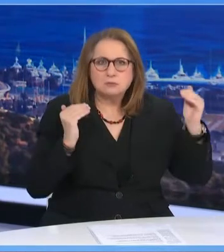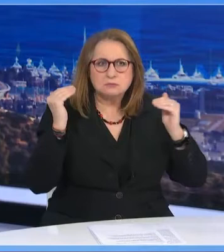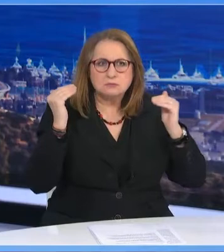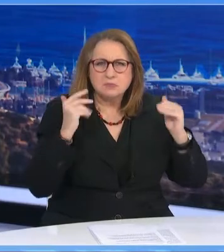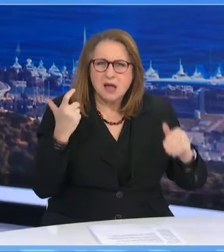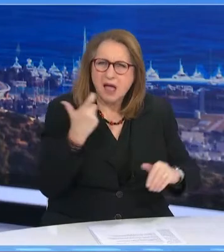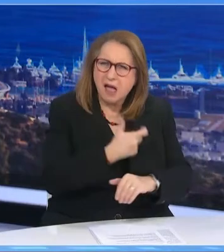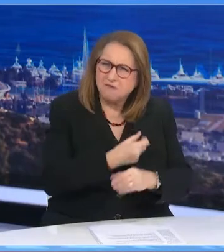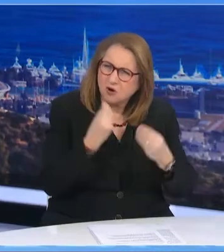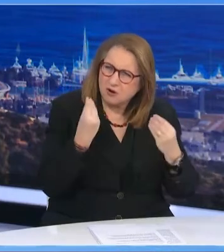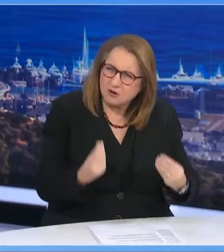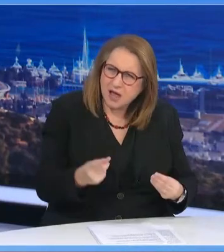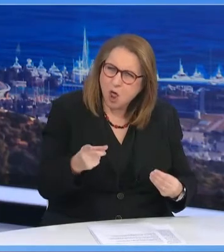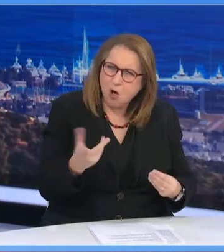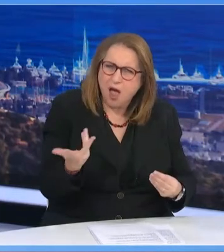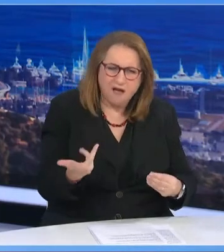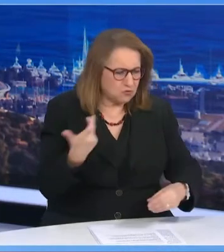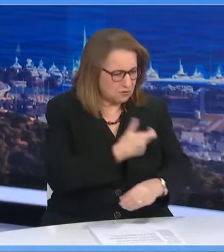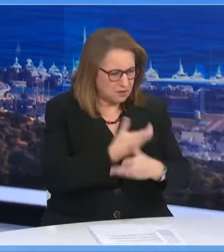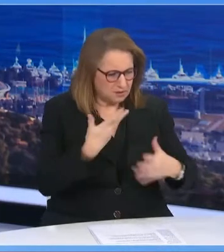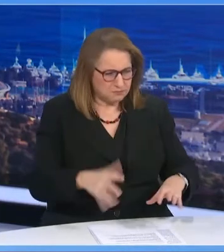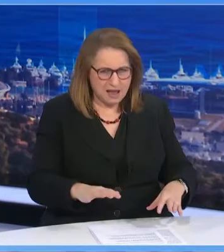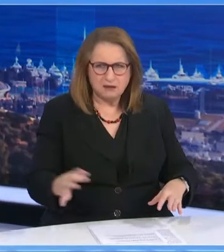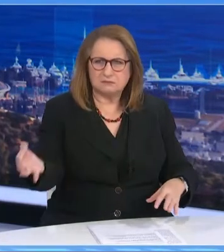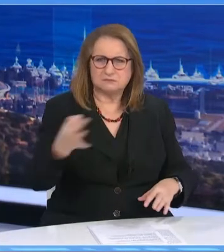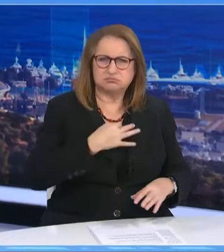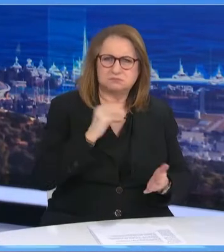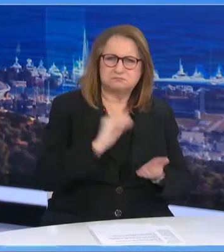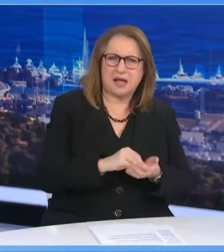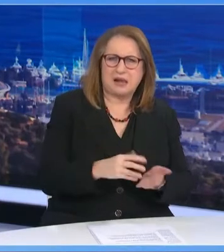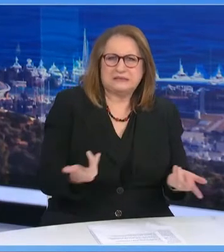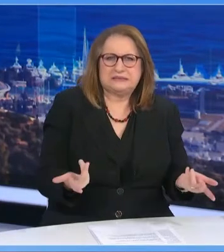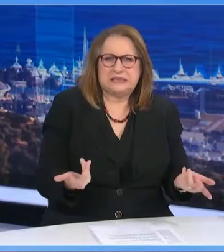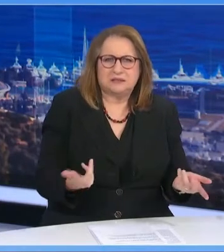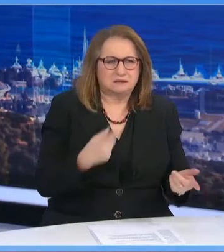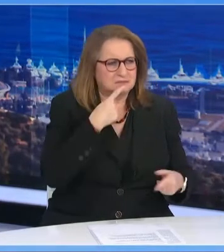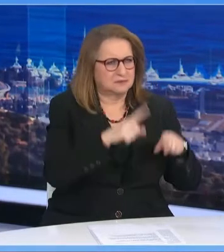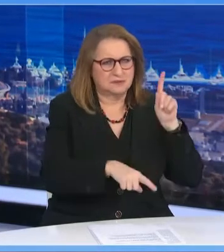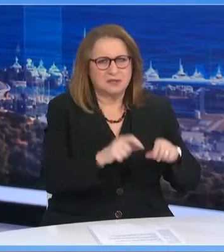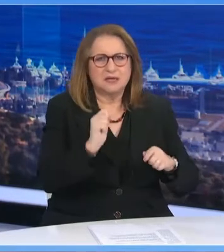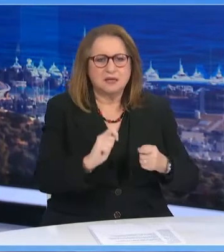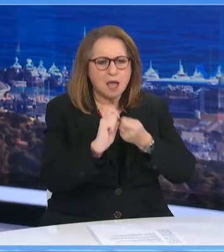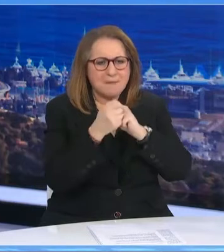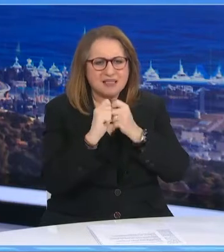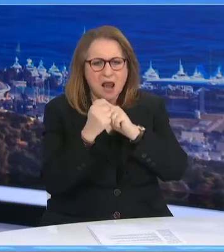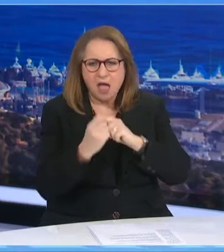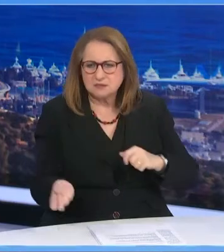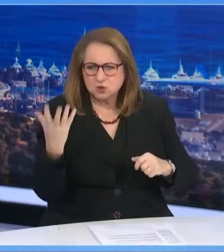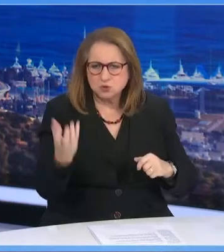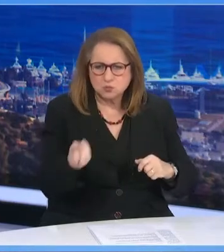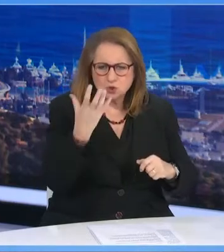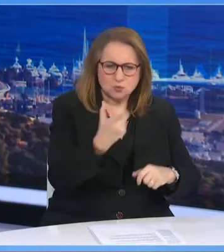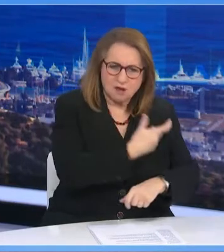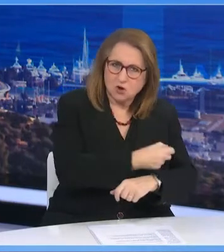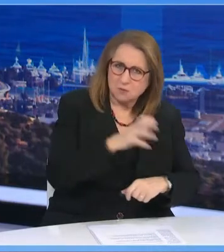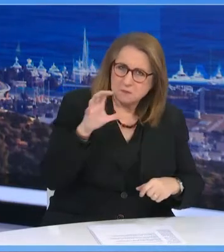εμφάνισης των μεταλλάξεων. Από το αρχικό στέλεχος της Ιουχάν είχαμε την